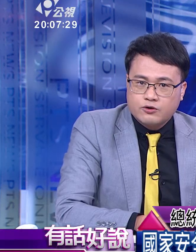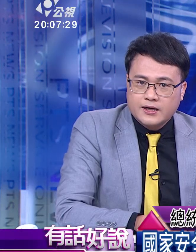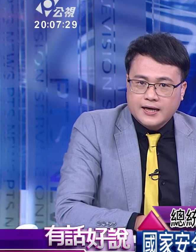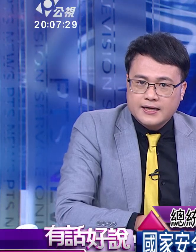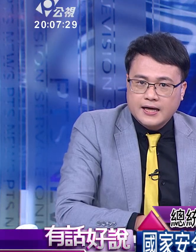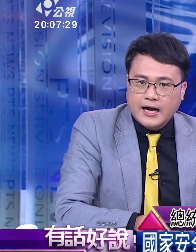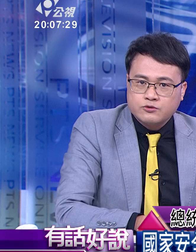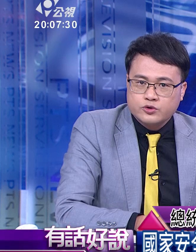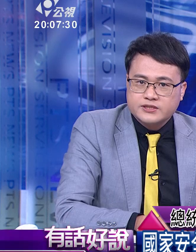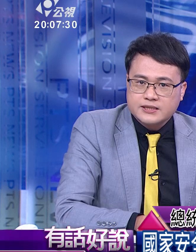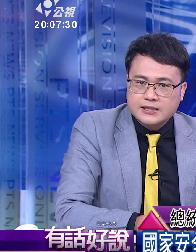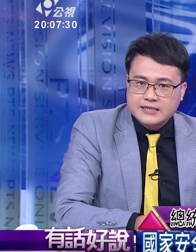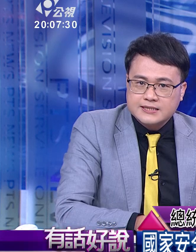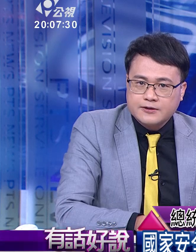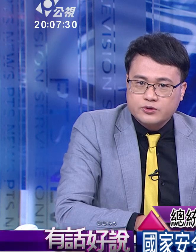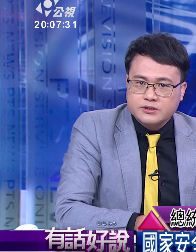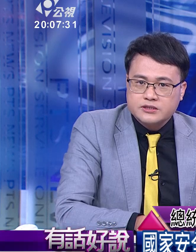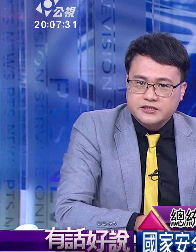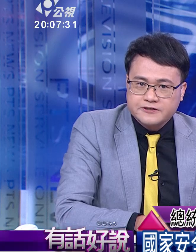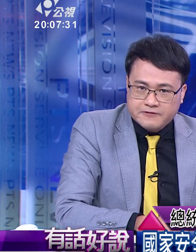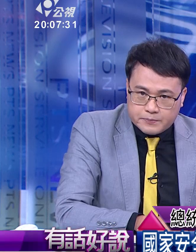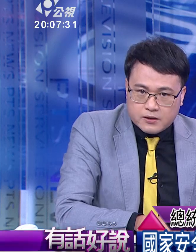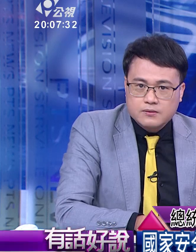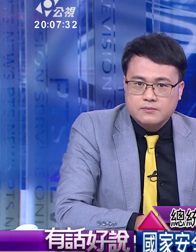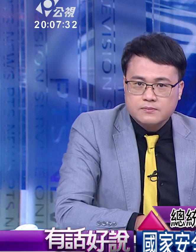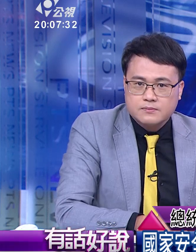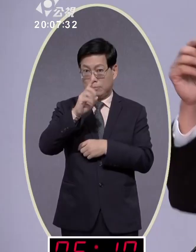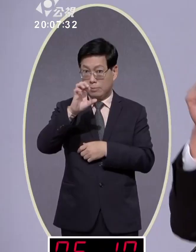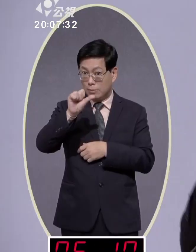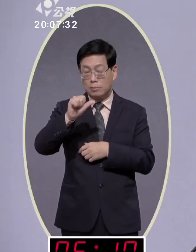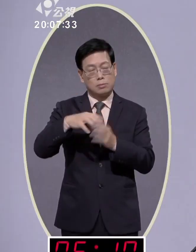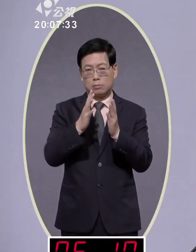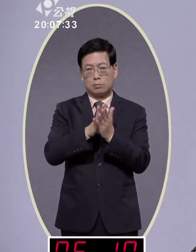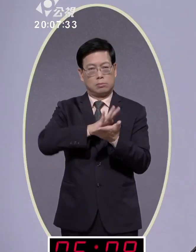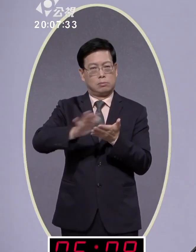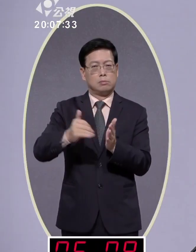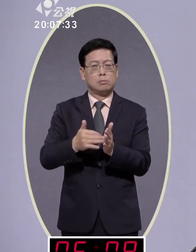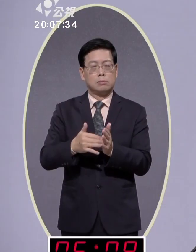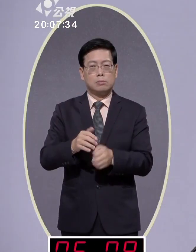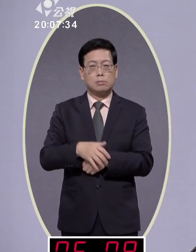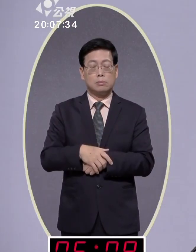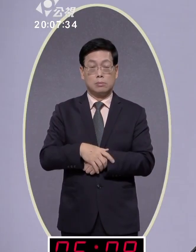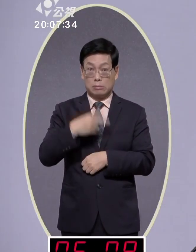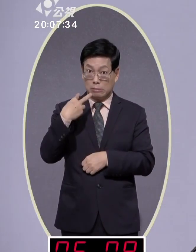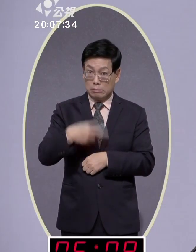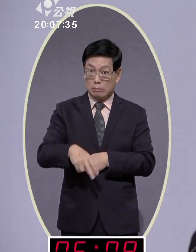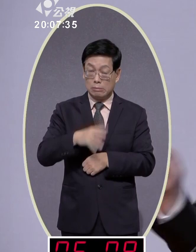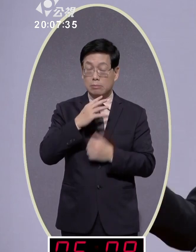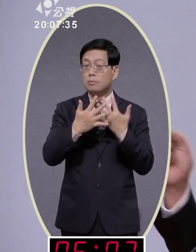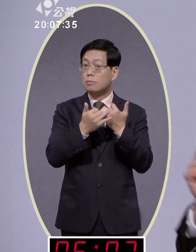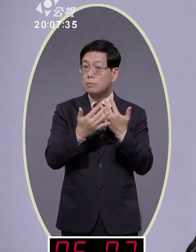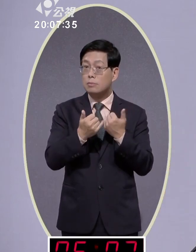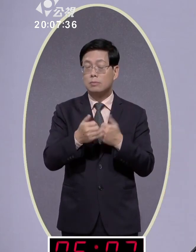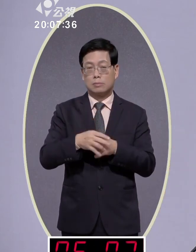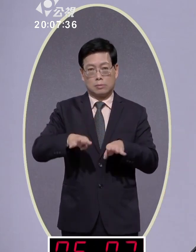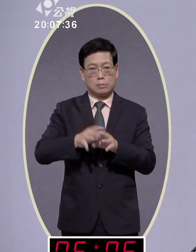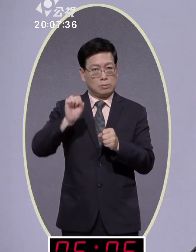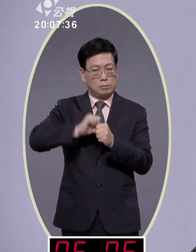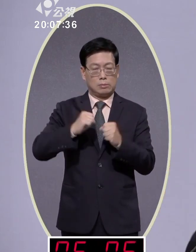相对，我们赶快来看看韩国瑜在第三轮的政见发表。 再来，学生开始装冷